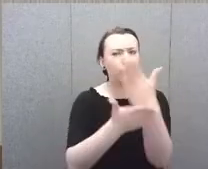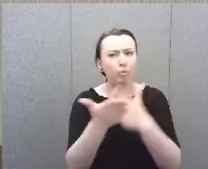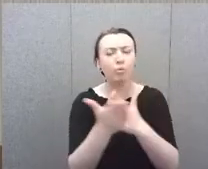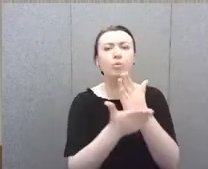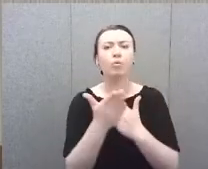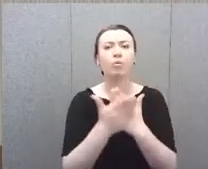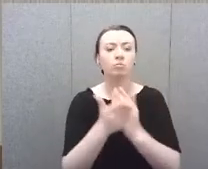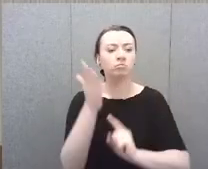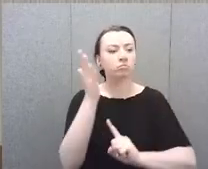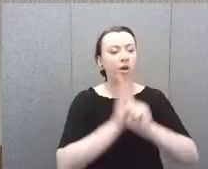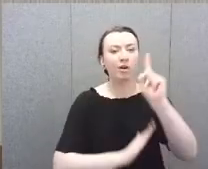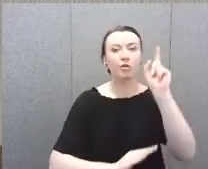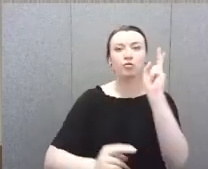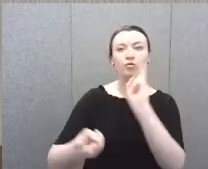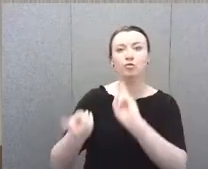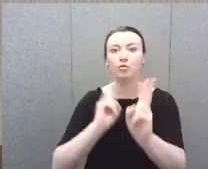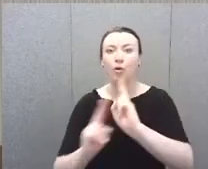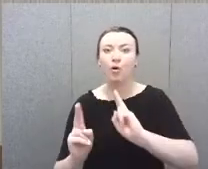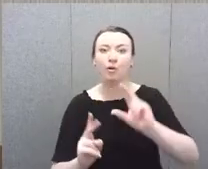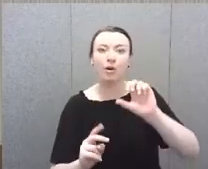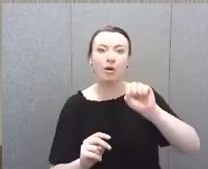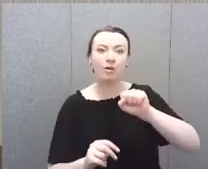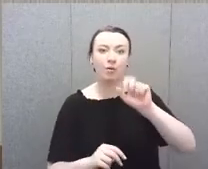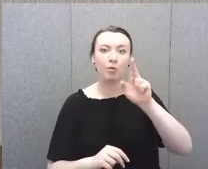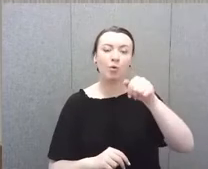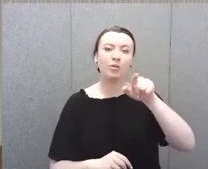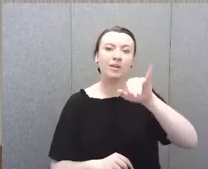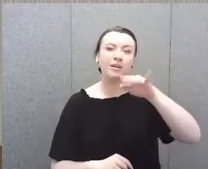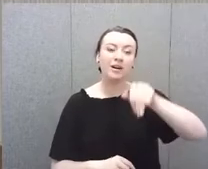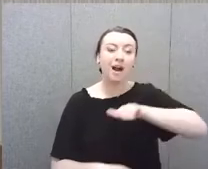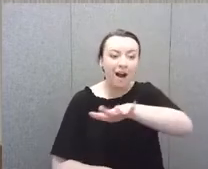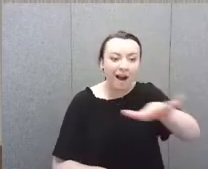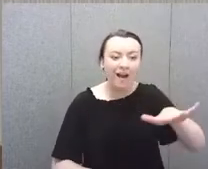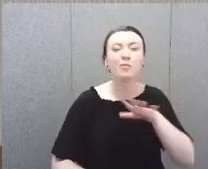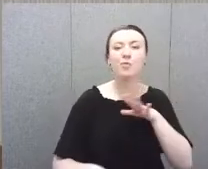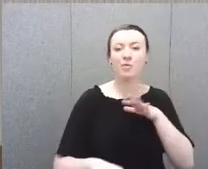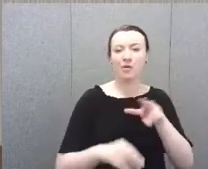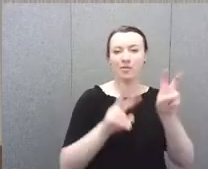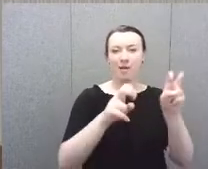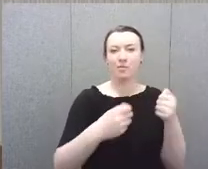женщин. От танца на площади Кудирки, который